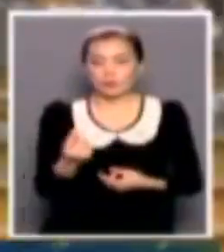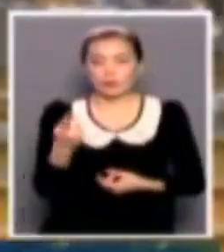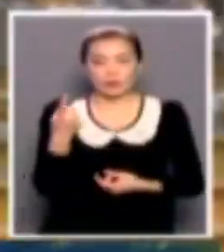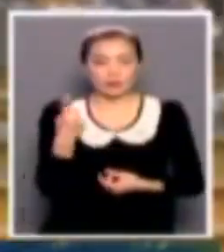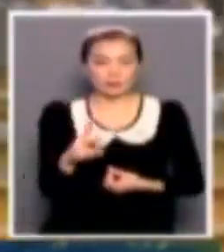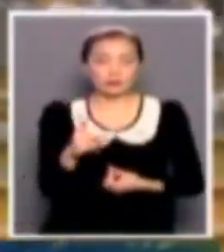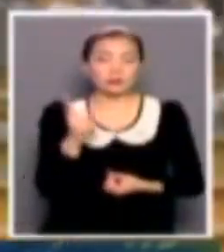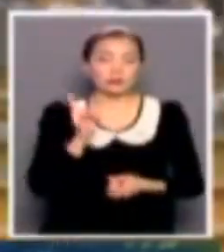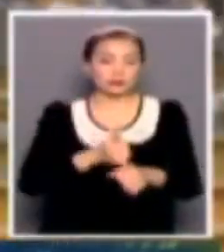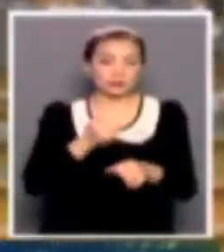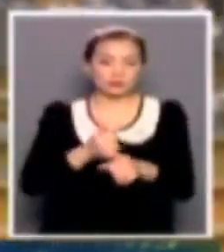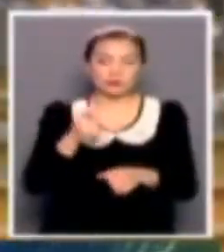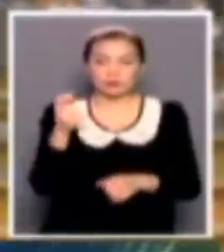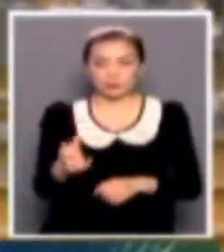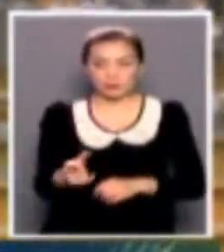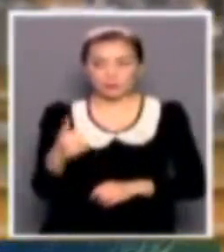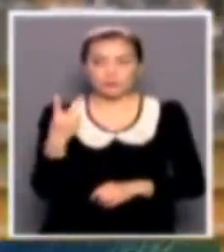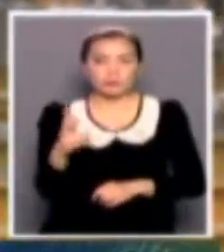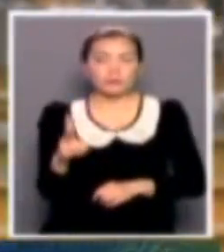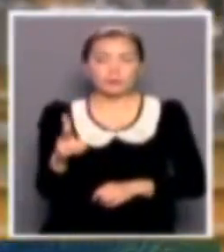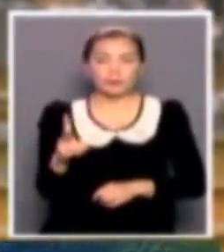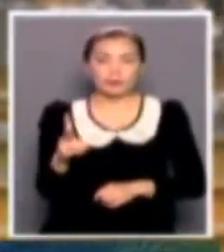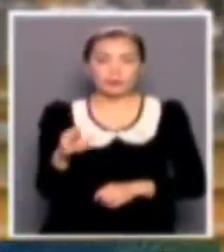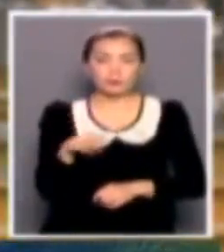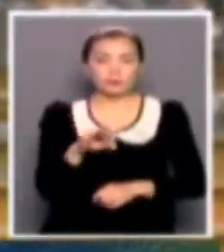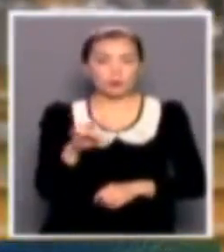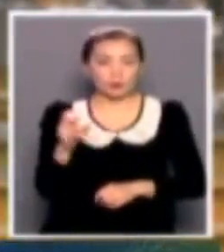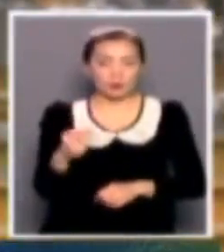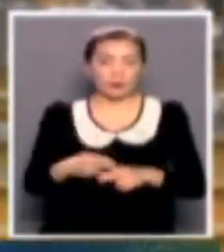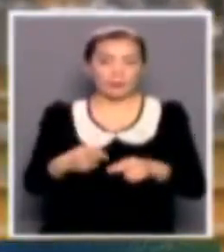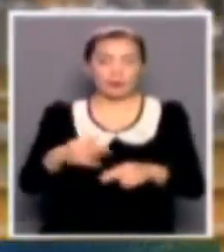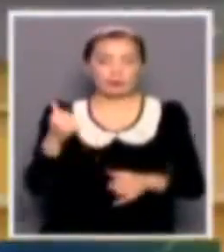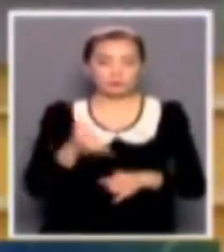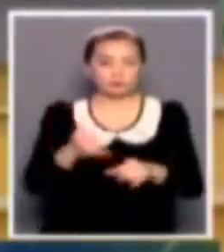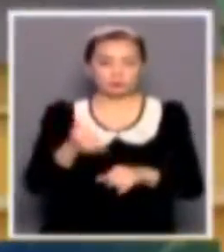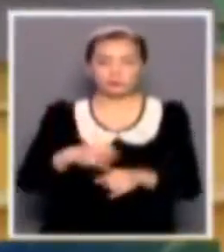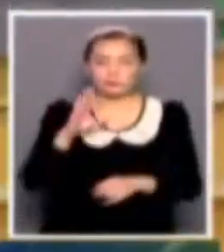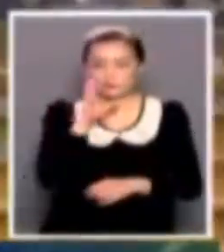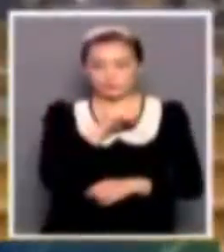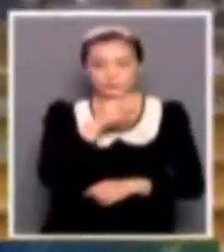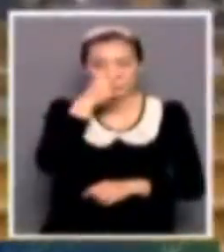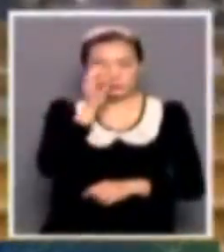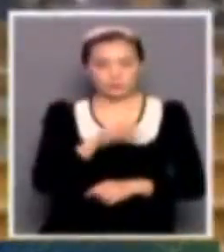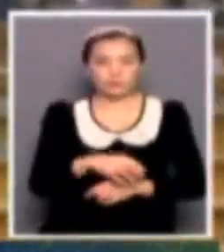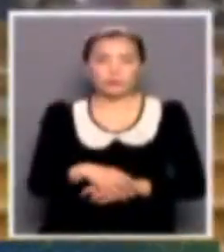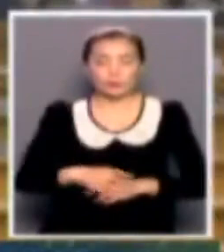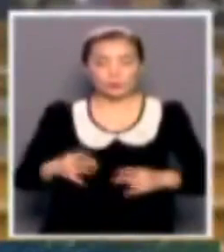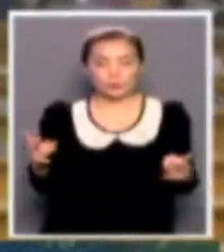бір дәнекерлеуші 1-2 тонна темір өңдеп шығарады. Тәжірибе